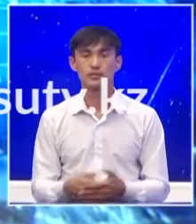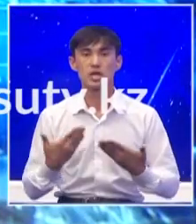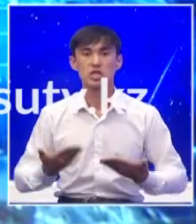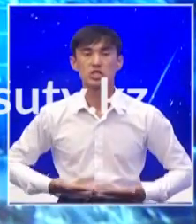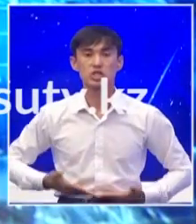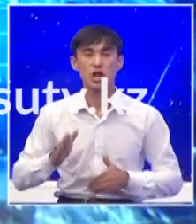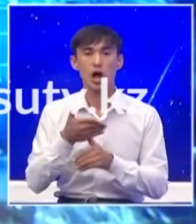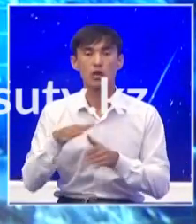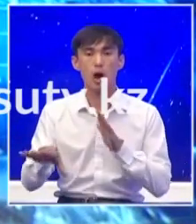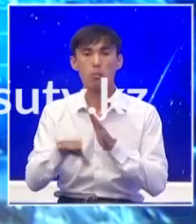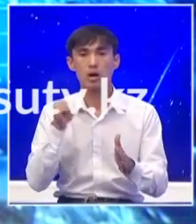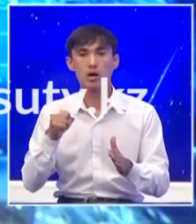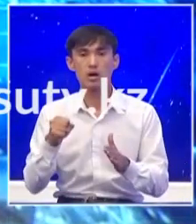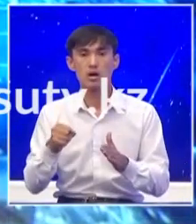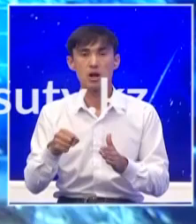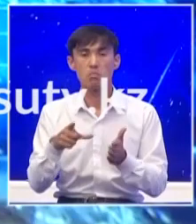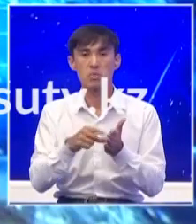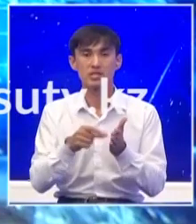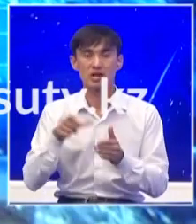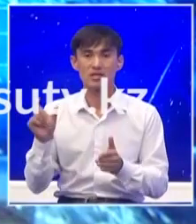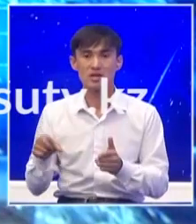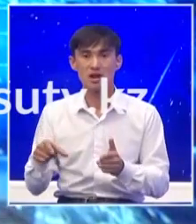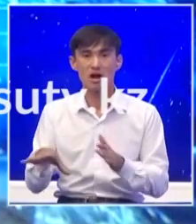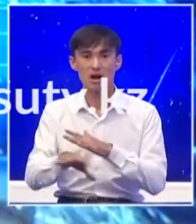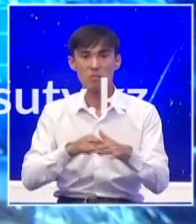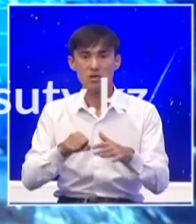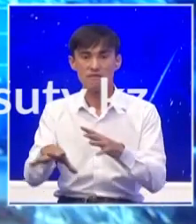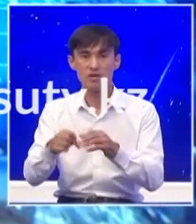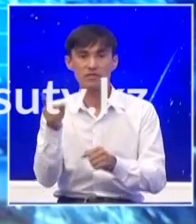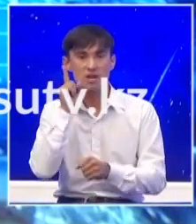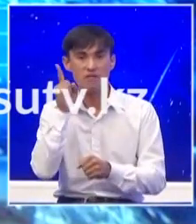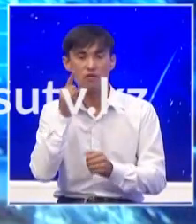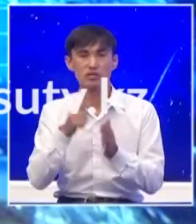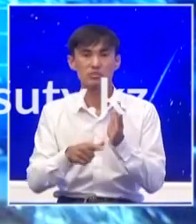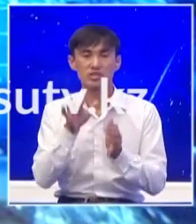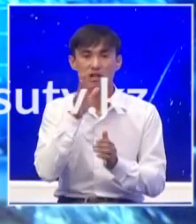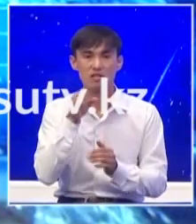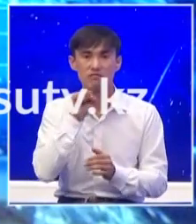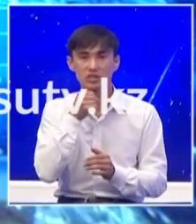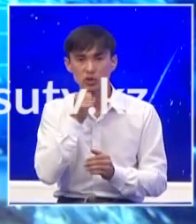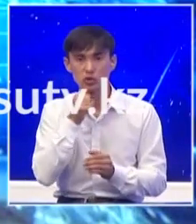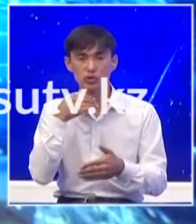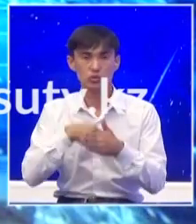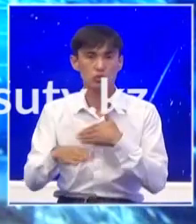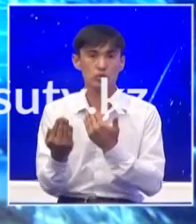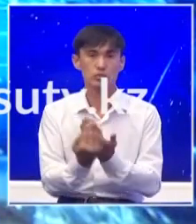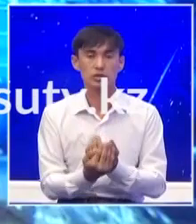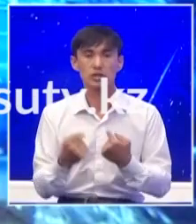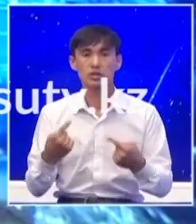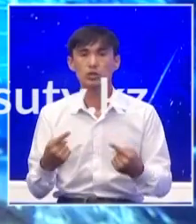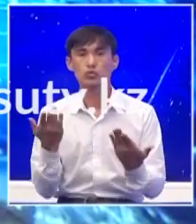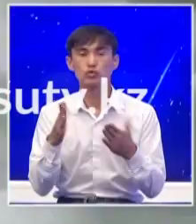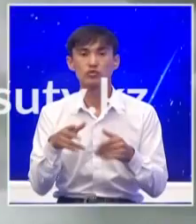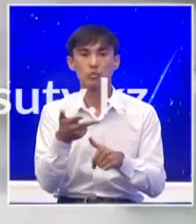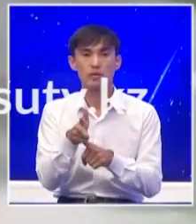Житель Атырау обокрал пенсионера. Грабитель выхватил телефон у 70-летнего мужчины и скрылся с места инцидента. Случившееся попало